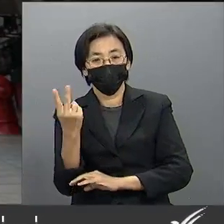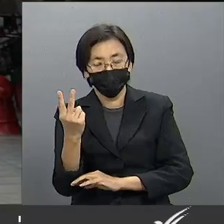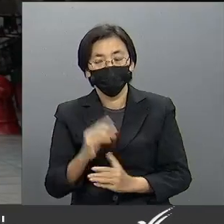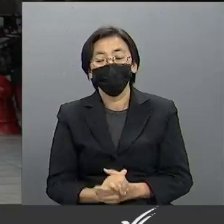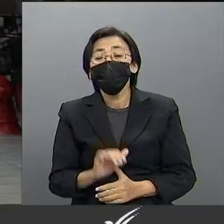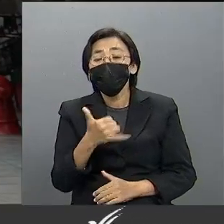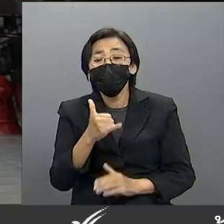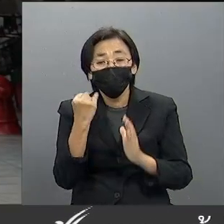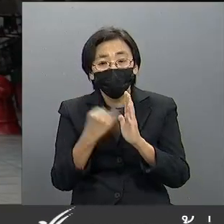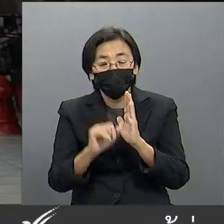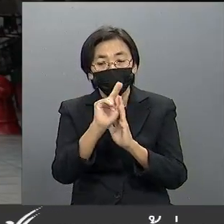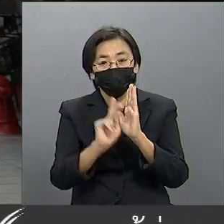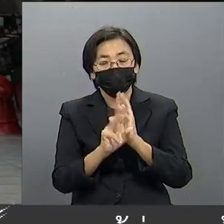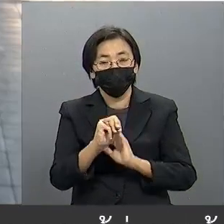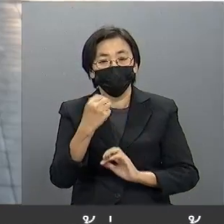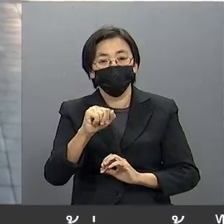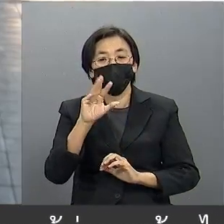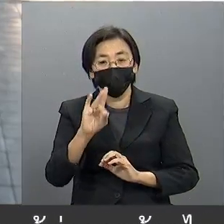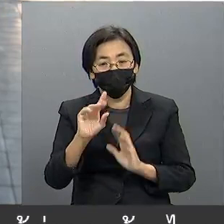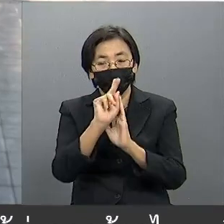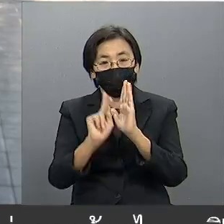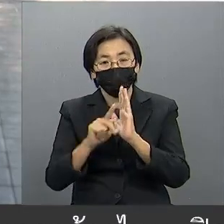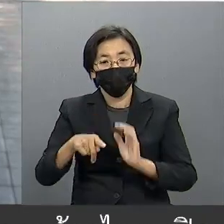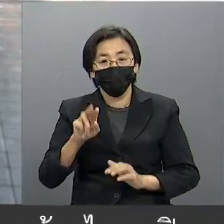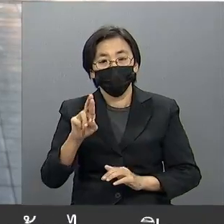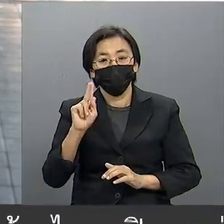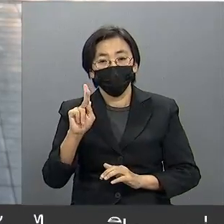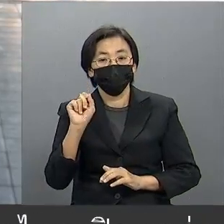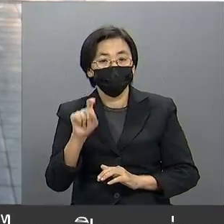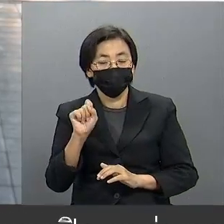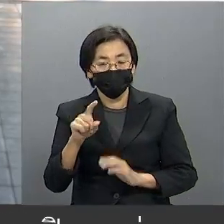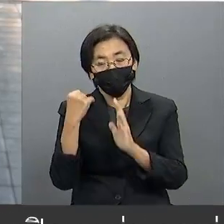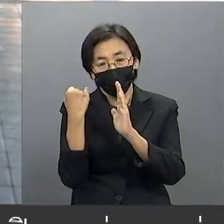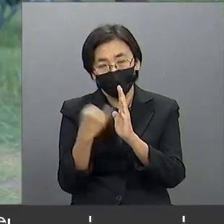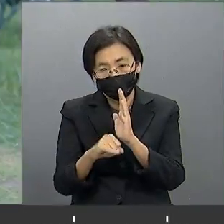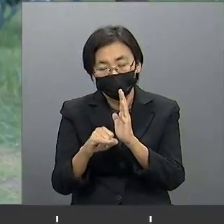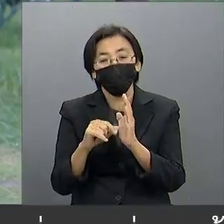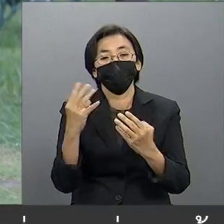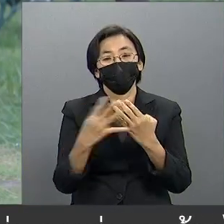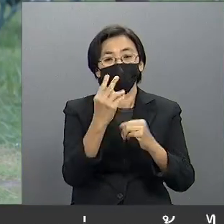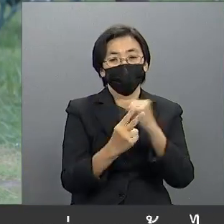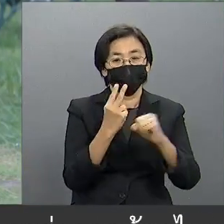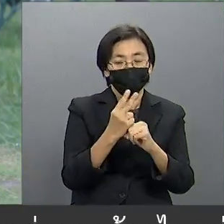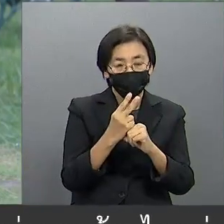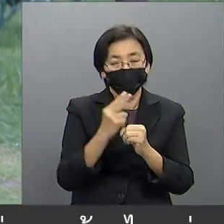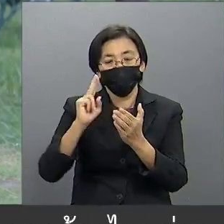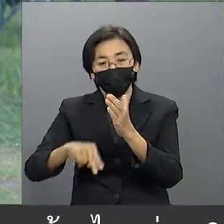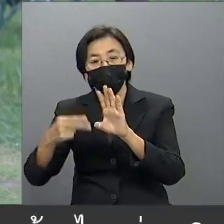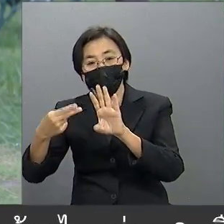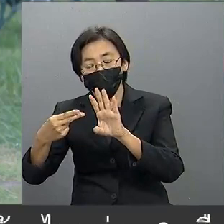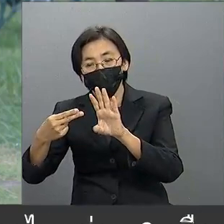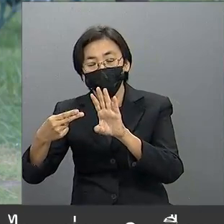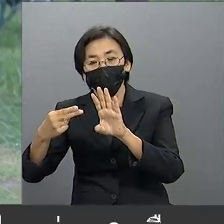ตามมาตรา 18แห่งพรกฉุกเฉินต้องระวางโทษจำคุกไม่เกินสองปีหรือปรับไม่เกินสี่หมื่นบาทหรือทั้ง